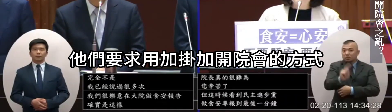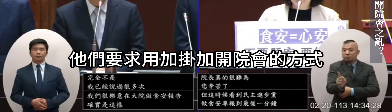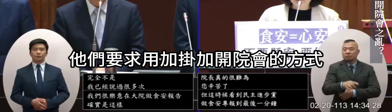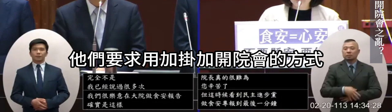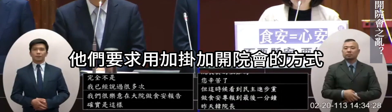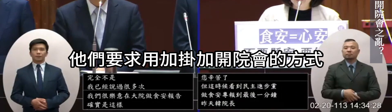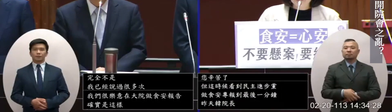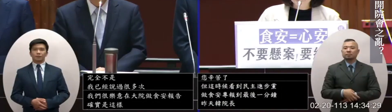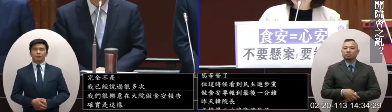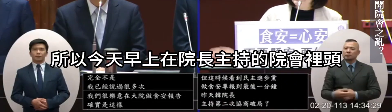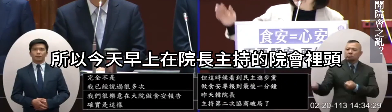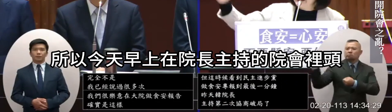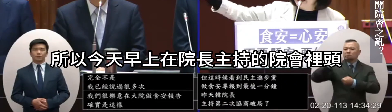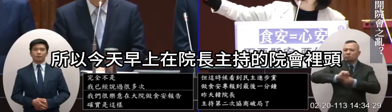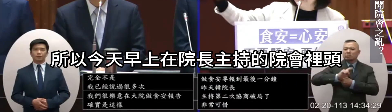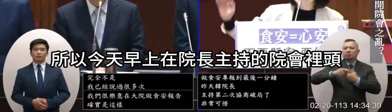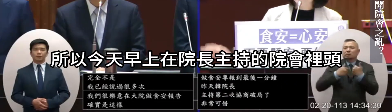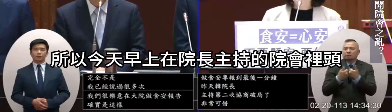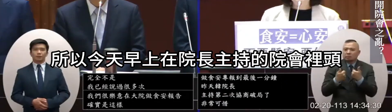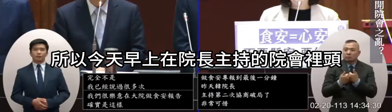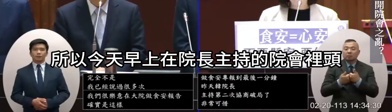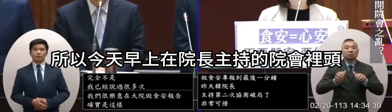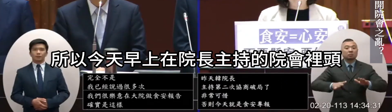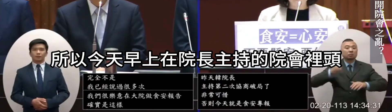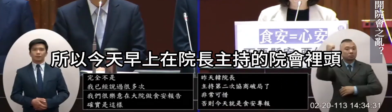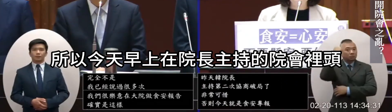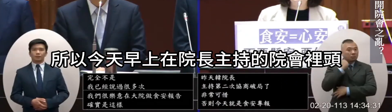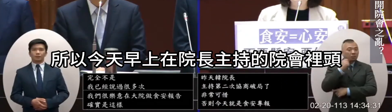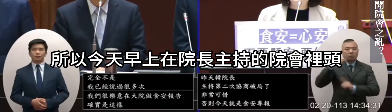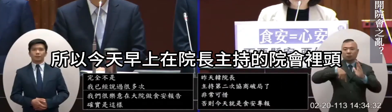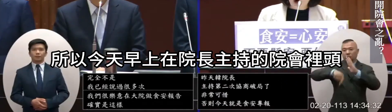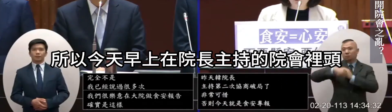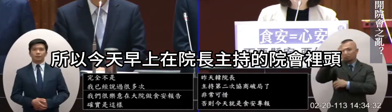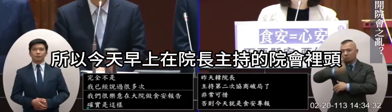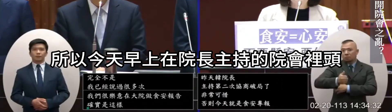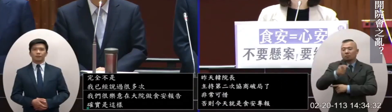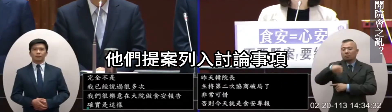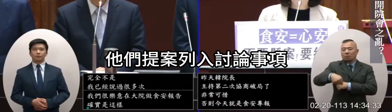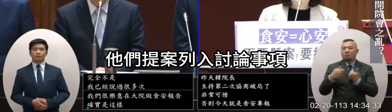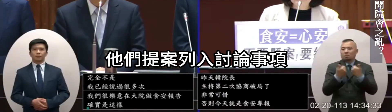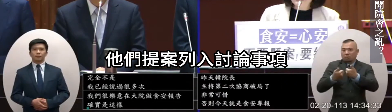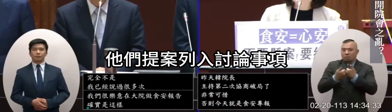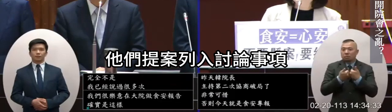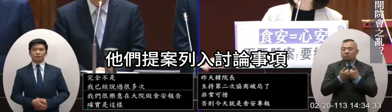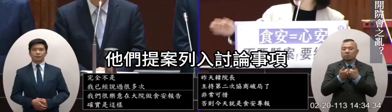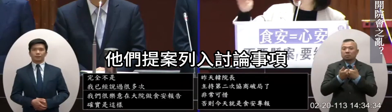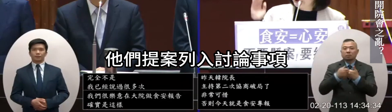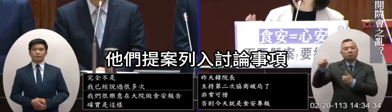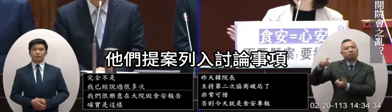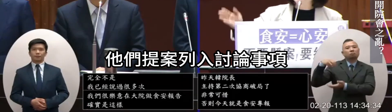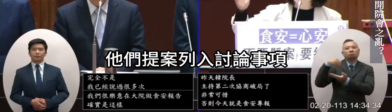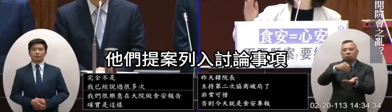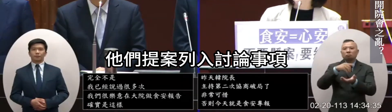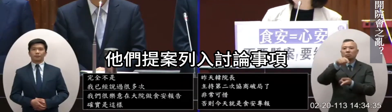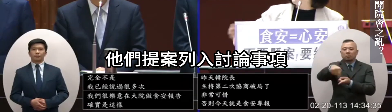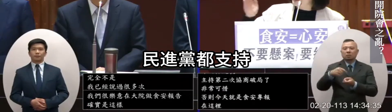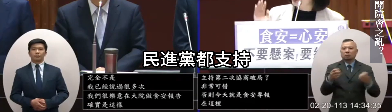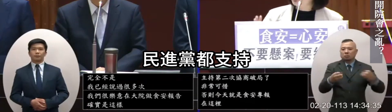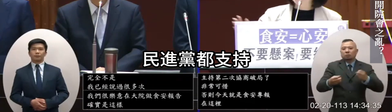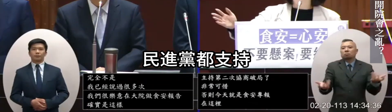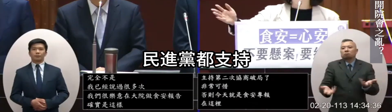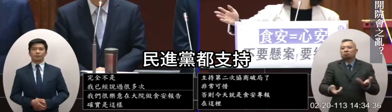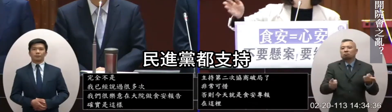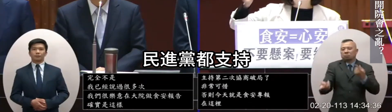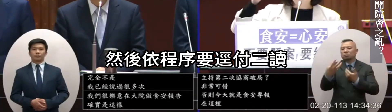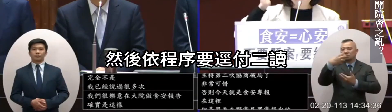院会的方式，所以今天早上在院长主持的院会里头，他们提案列入讨论事项，民进